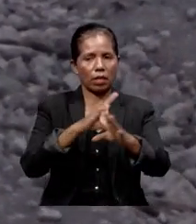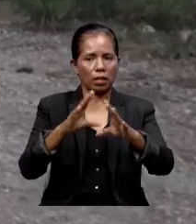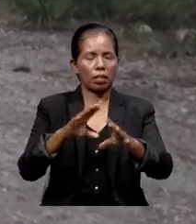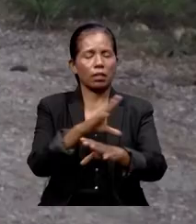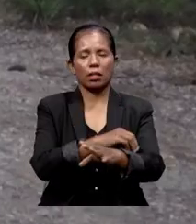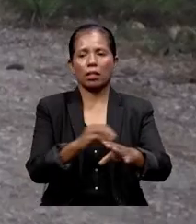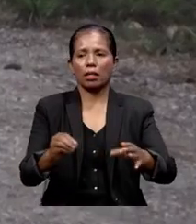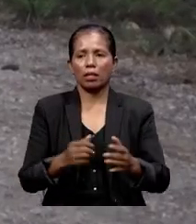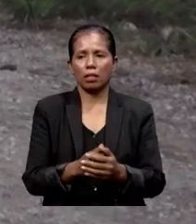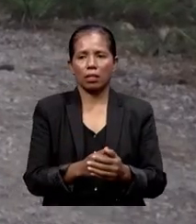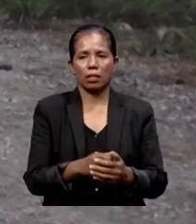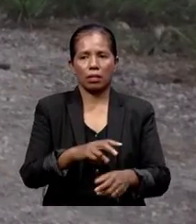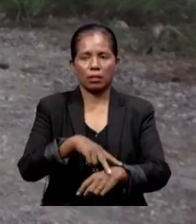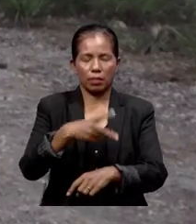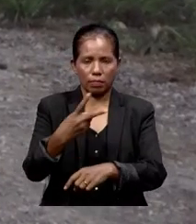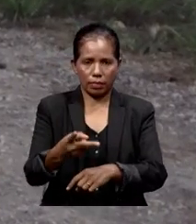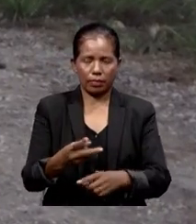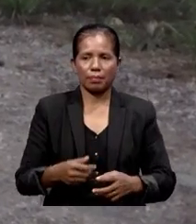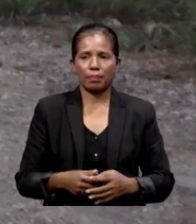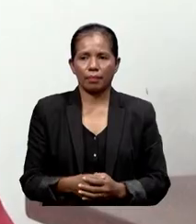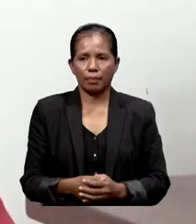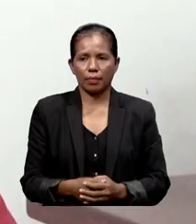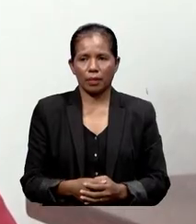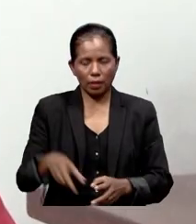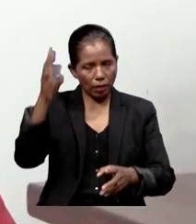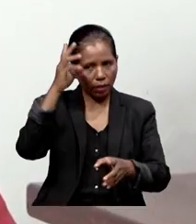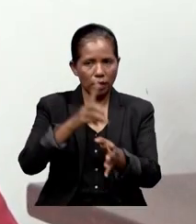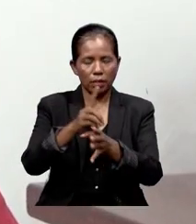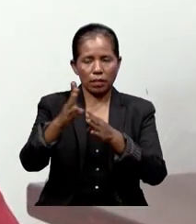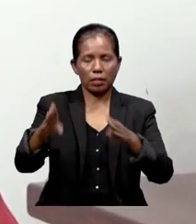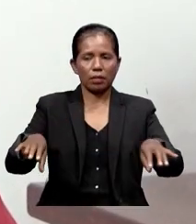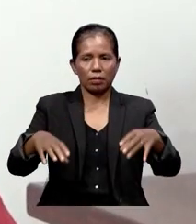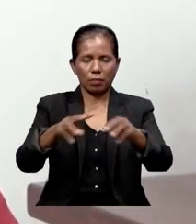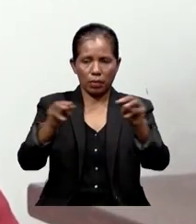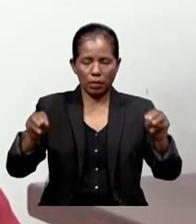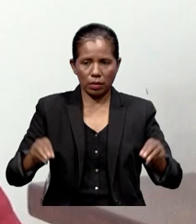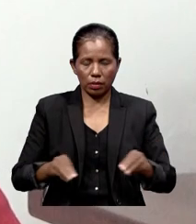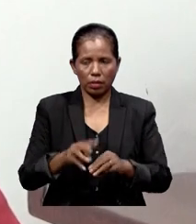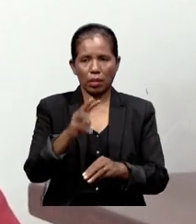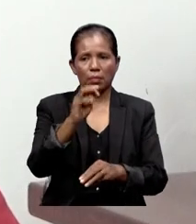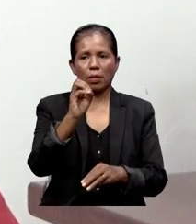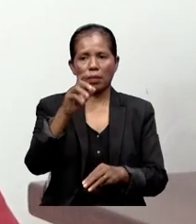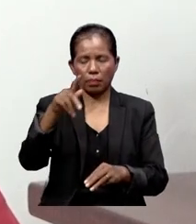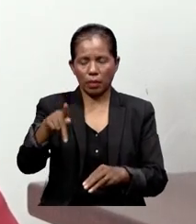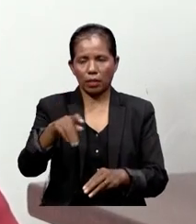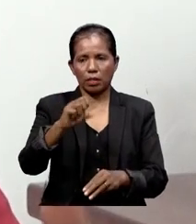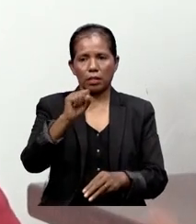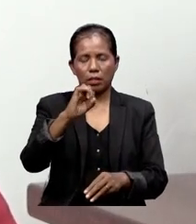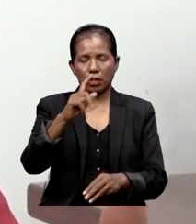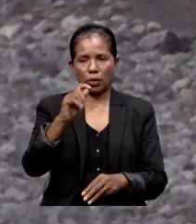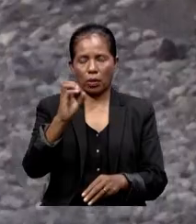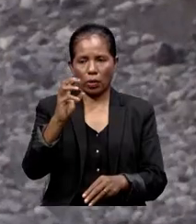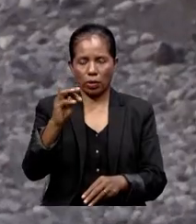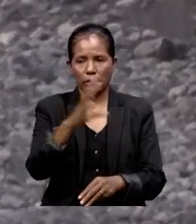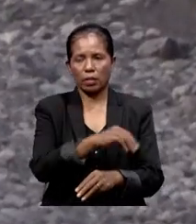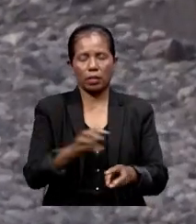maka nai munu-munu ne. Hatamba preocupação ne, diretor de direção do Serviço Municipal Obras Públicas, Sidoni Guzmão informa, estrada